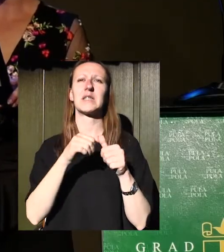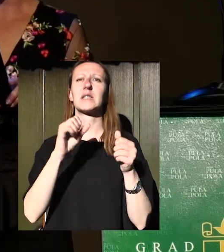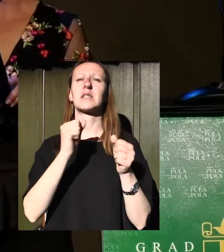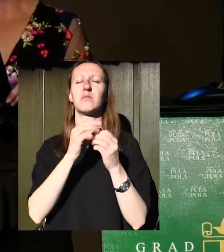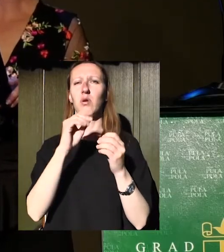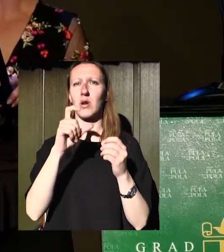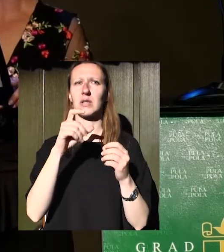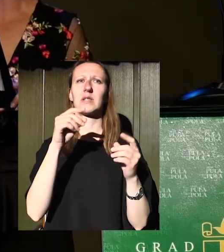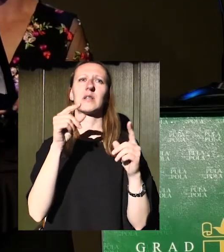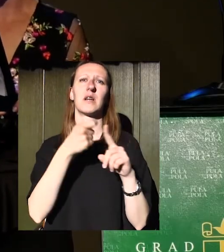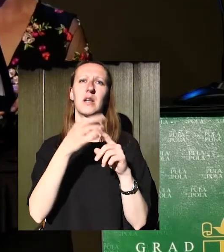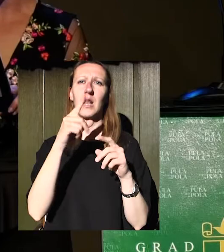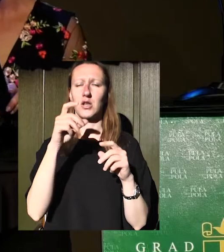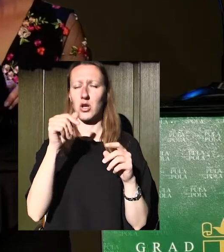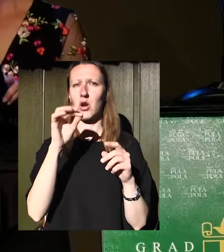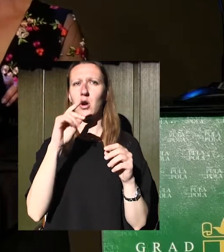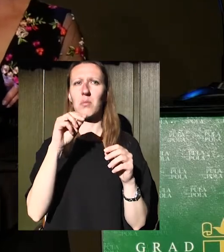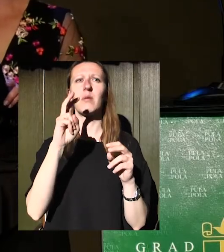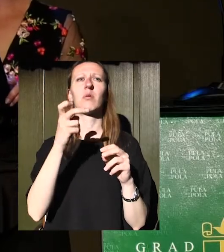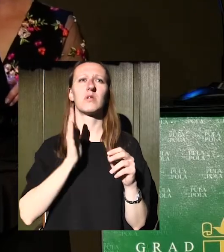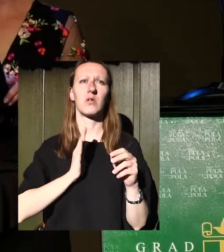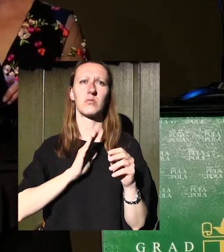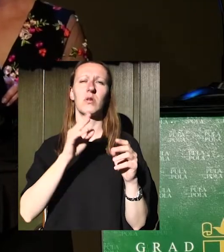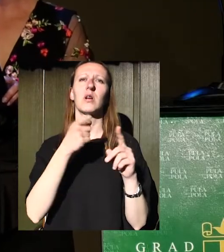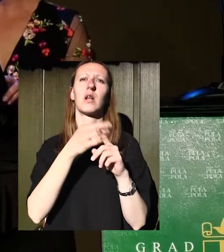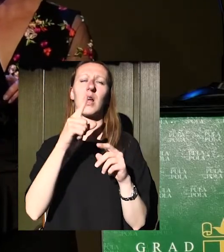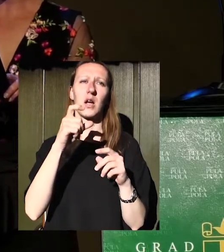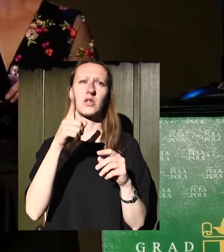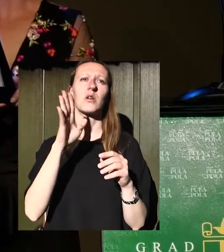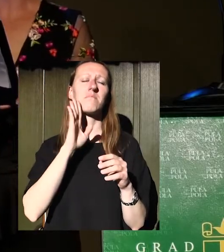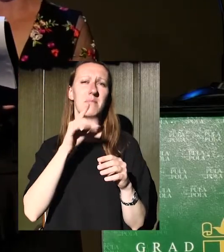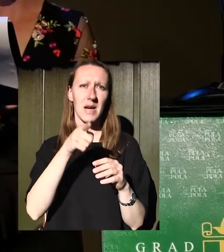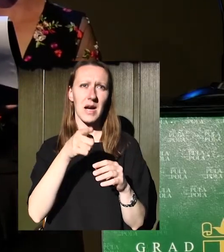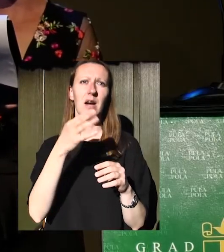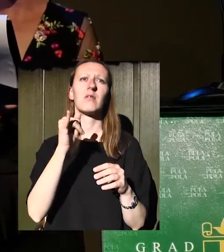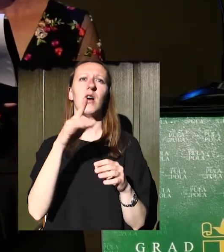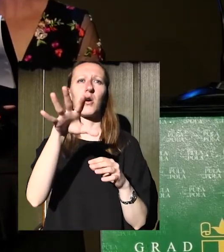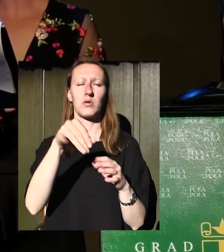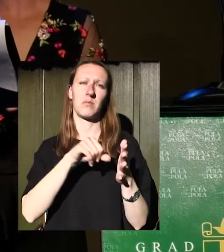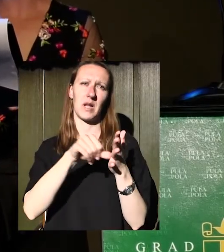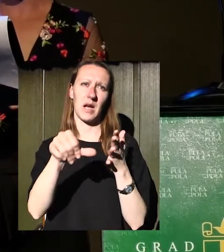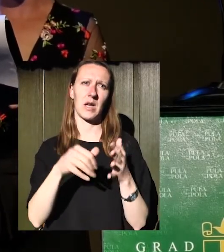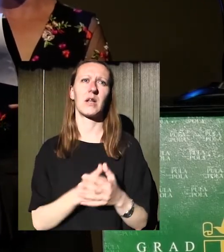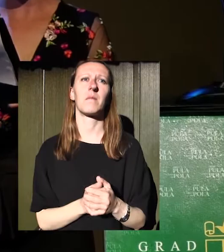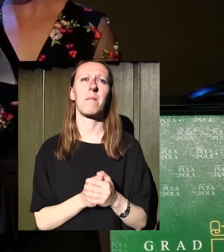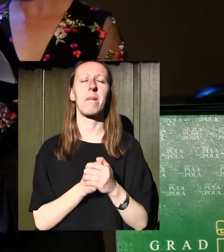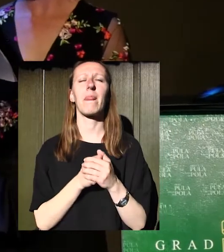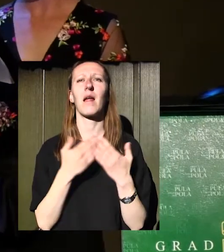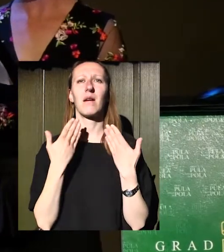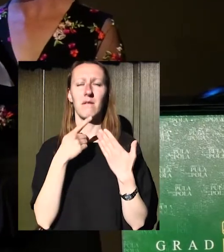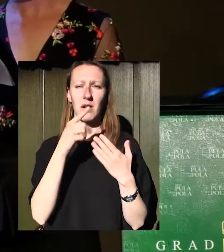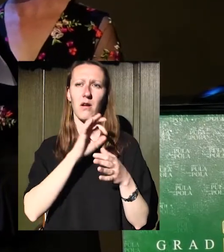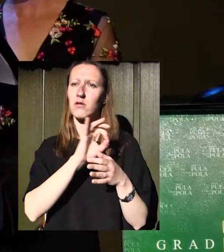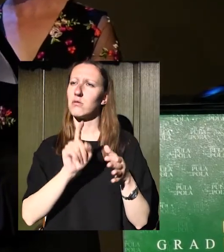Istarski borac Roberta Klačara. Pozivamo gospođu Sandru Klačar, Robertovu majku, da preuzme nagradu. Grazie